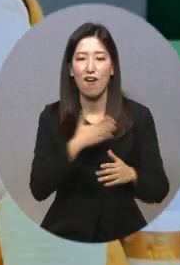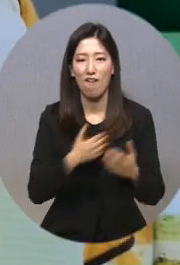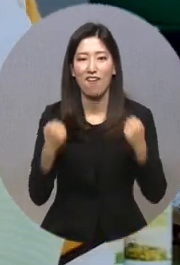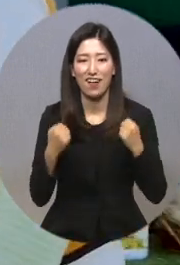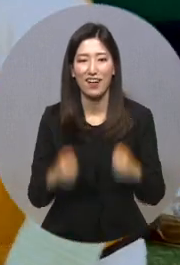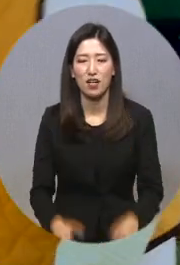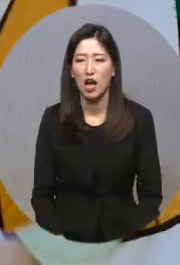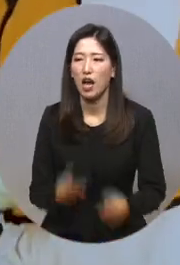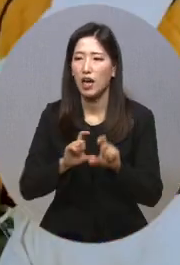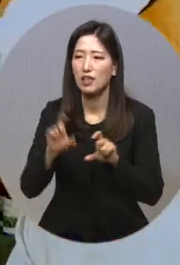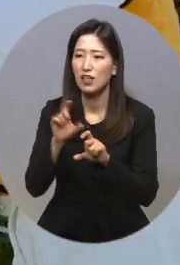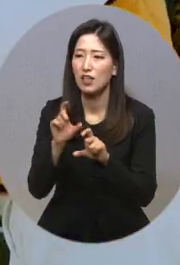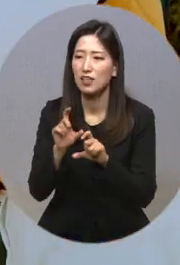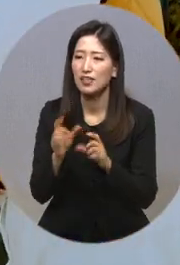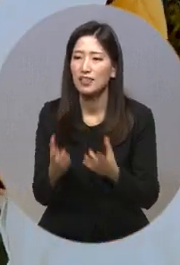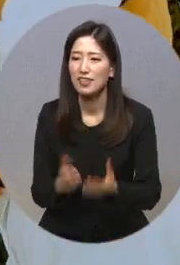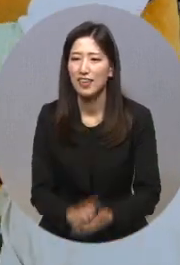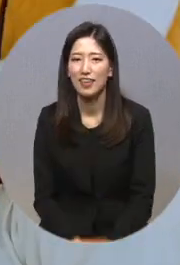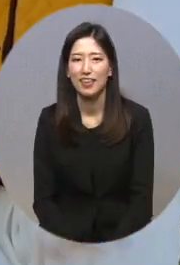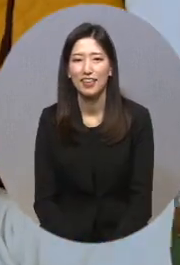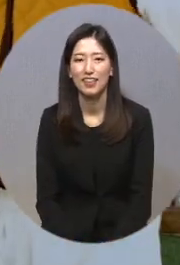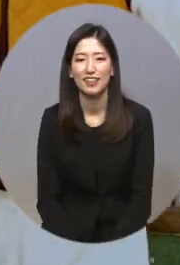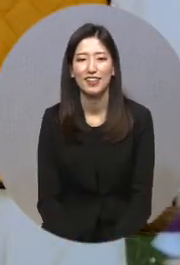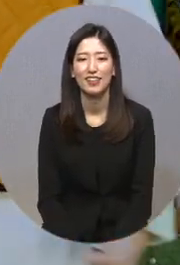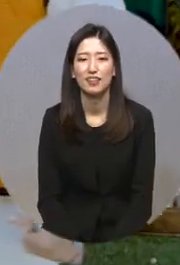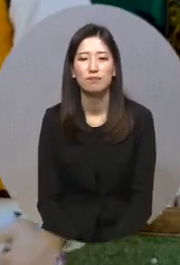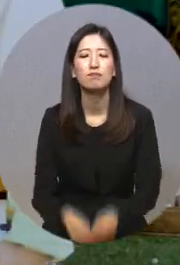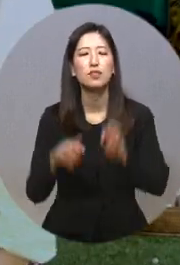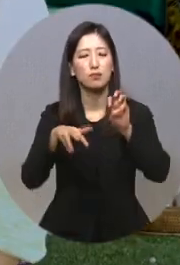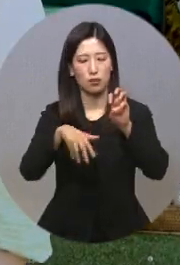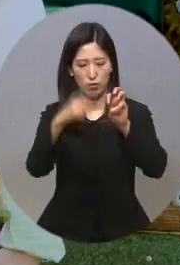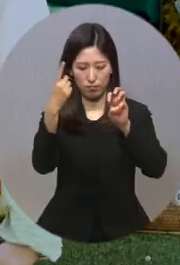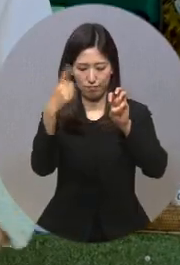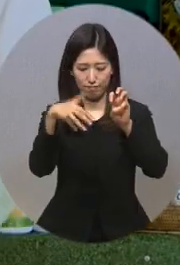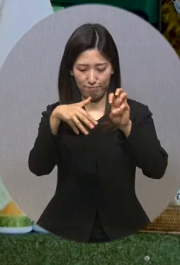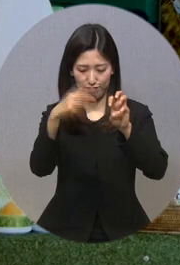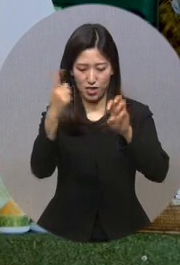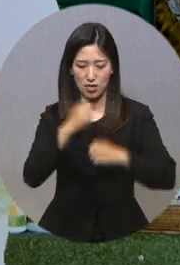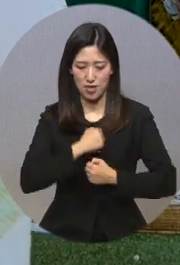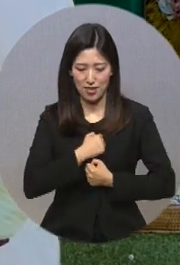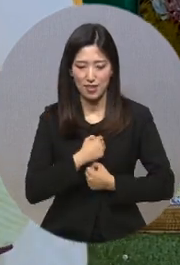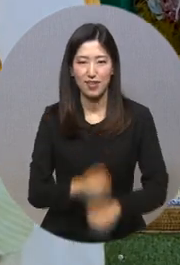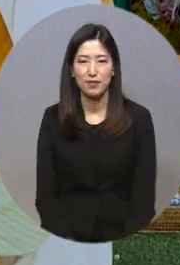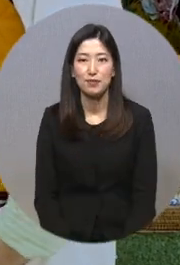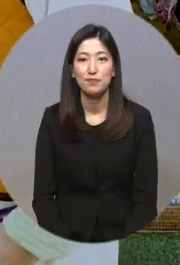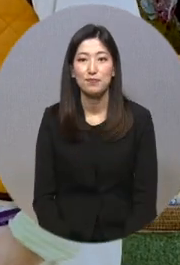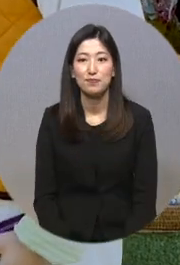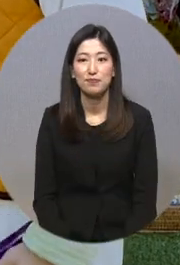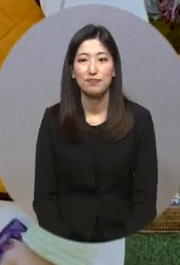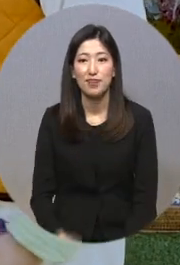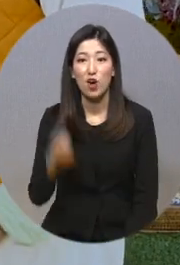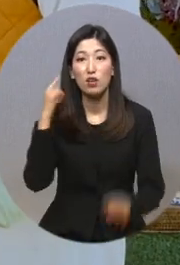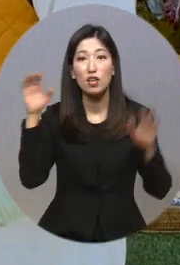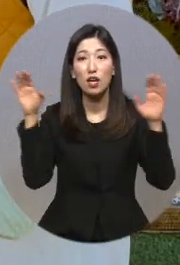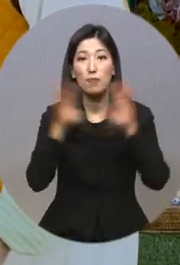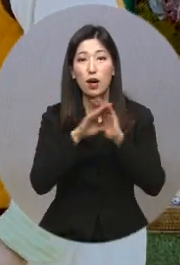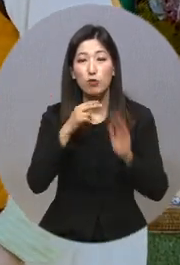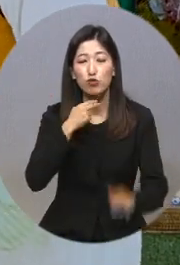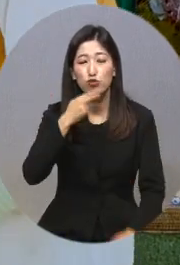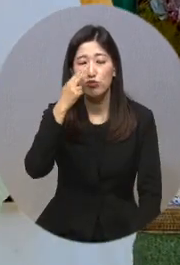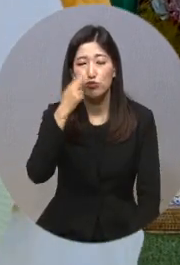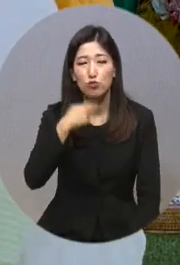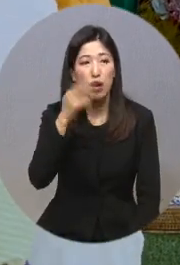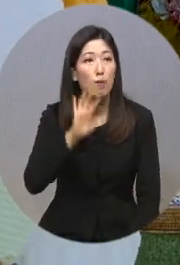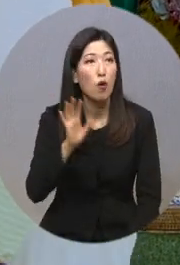해야 되는데? 야, 이거 재밌다. 자, 저희가 지키는 예. 시간을 꼭 지킵니다. 지킬 건 지켜야 되거든요. 네. 어젯밤에 술을 먹었는데 술을 안 먹은 것처럼